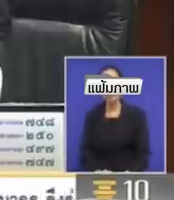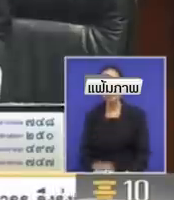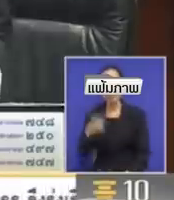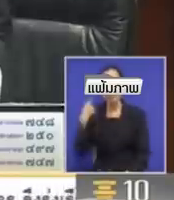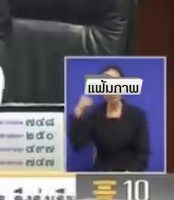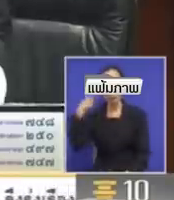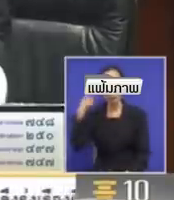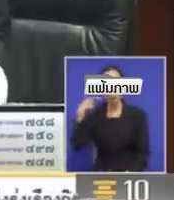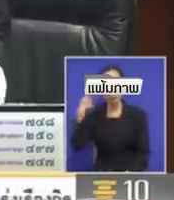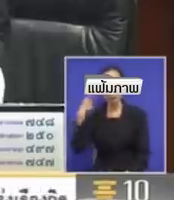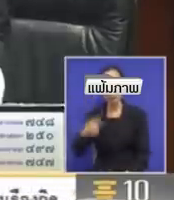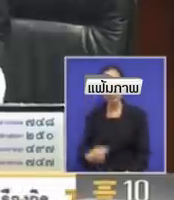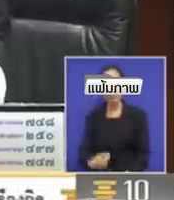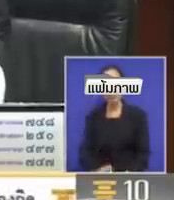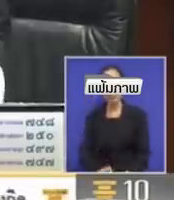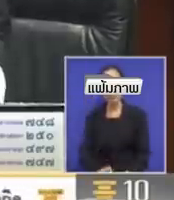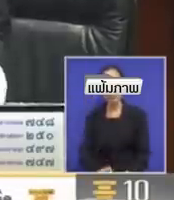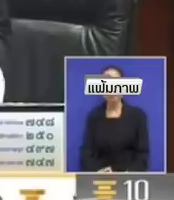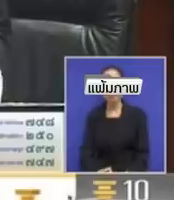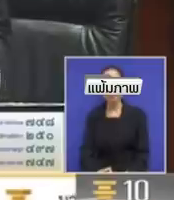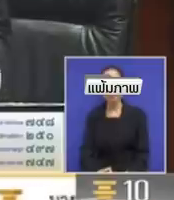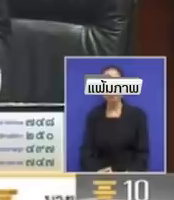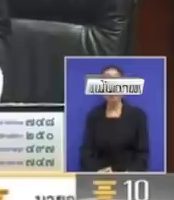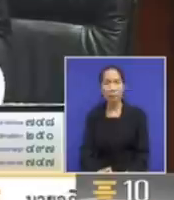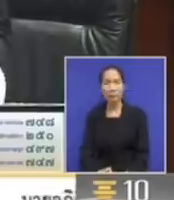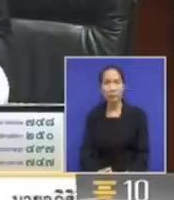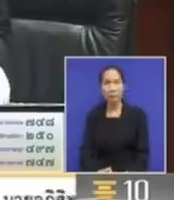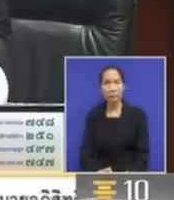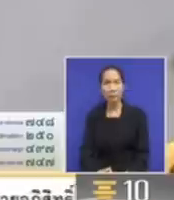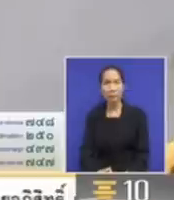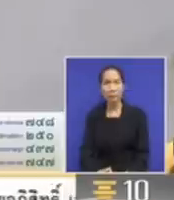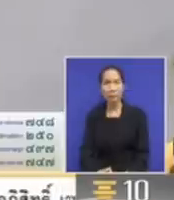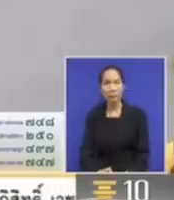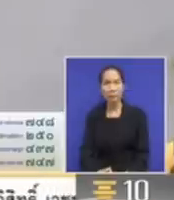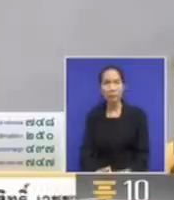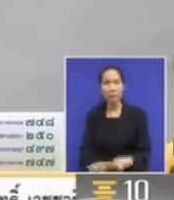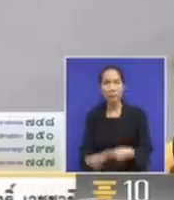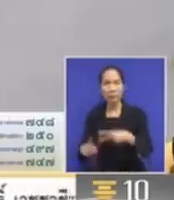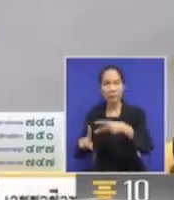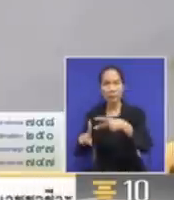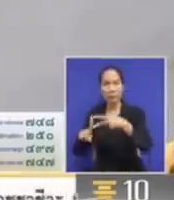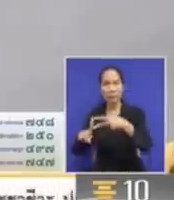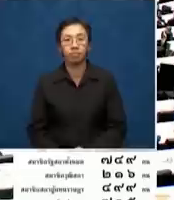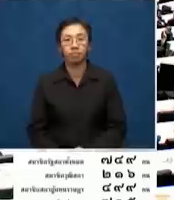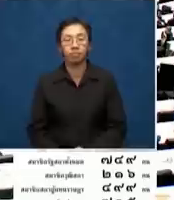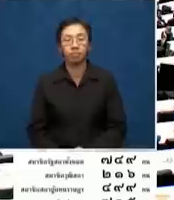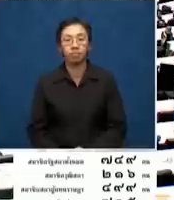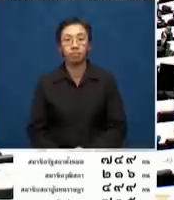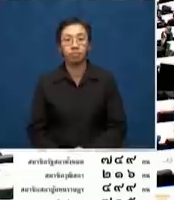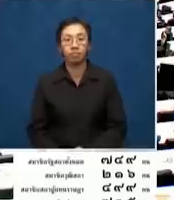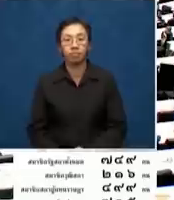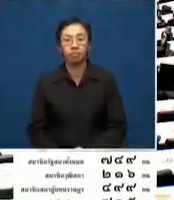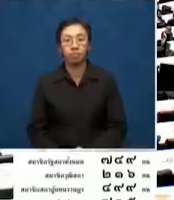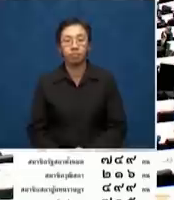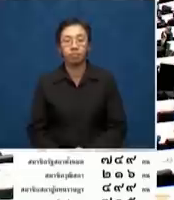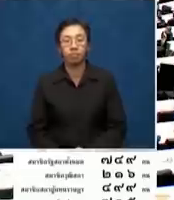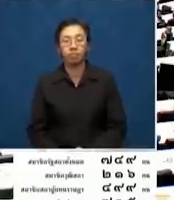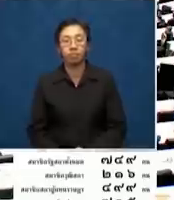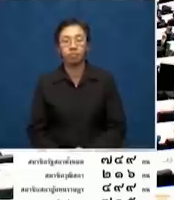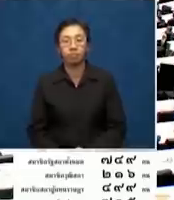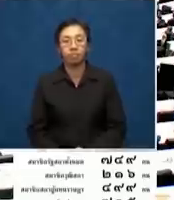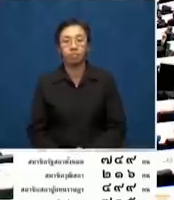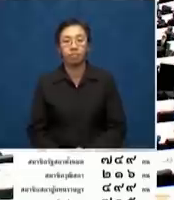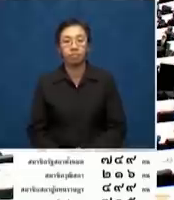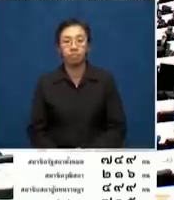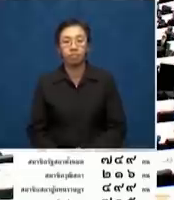วันที่19กรกฎาคมนี้ท่านผู้ชมฮะก้าวต่อไปของการประชุมสภามันจะเป็นยังไงได้บ้างก็อย่างที่ผมเคยบอกไปฮ